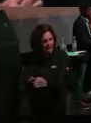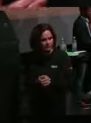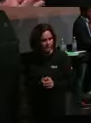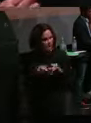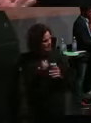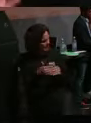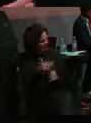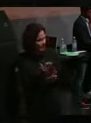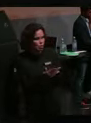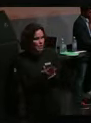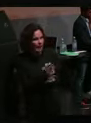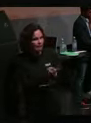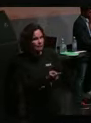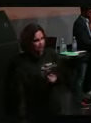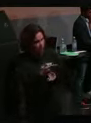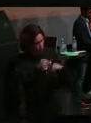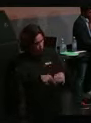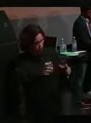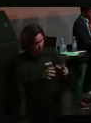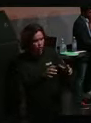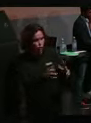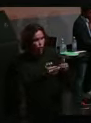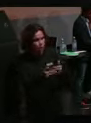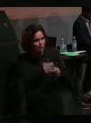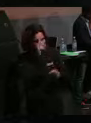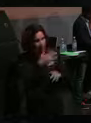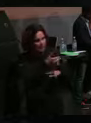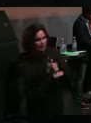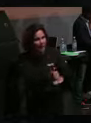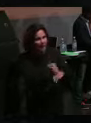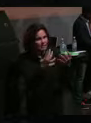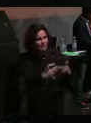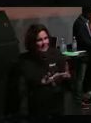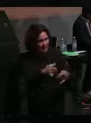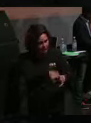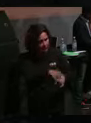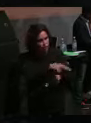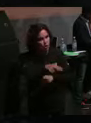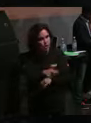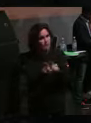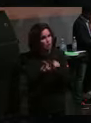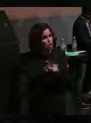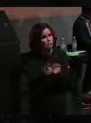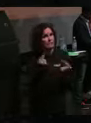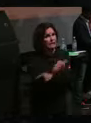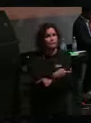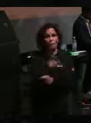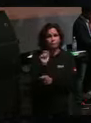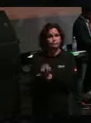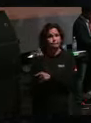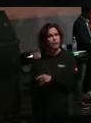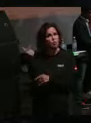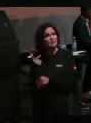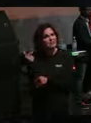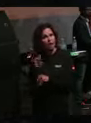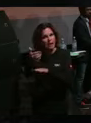mer konkret, for at akkurat nå er jo en situasjon der det ikke går an å etablere industri i Norge, og der man heller kanskje drar til USA og etablerer produksjonen sin